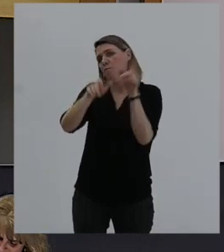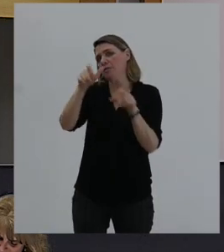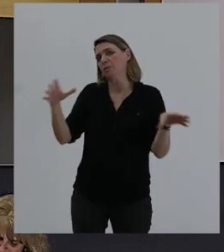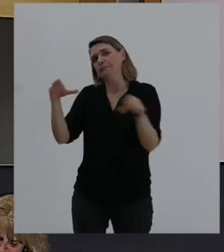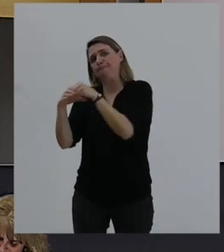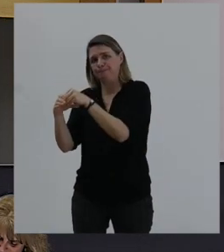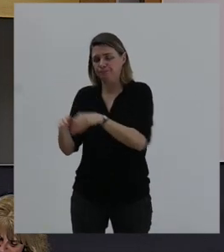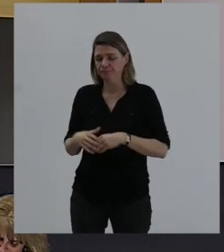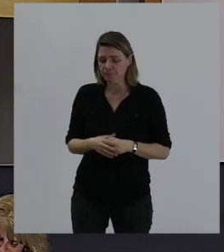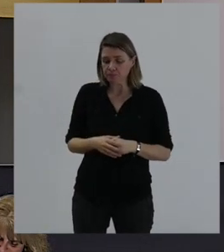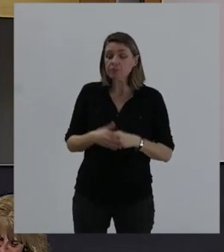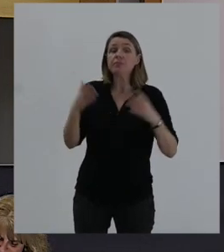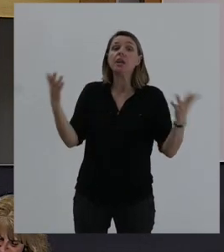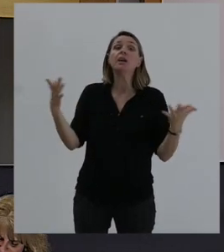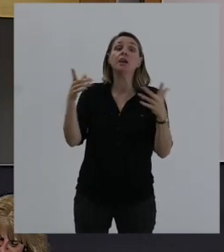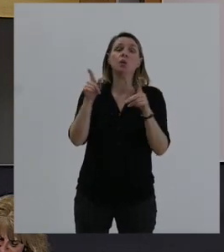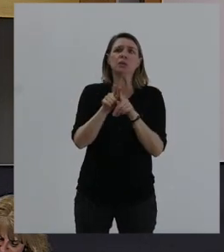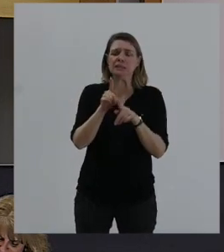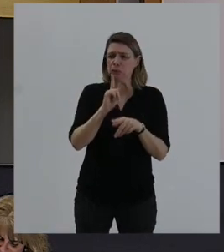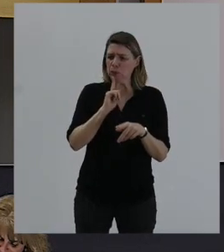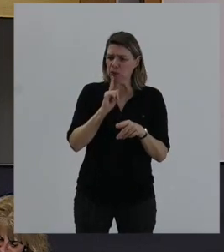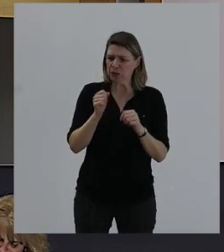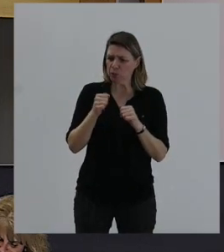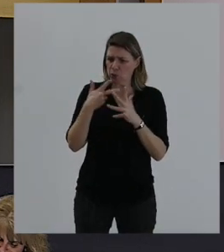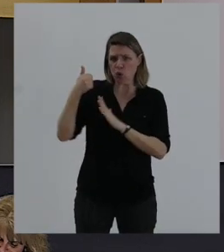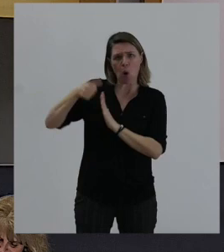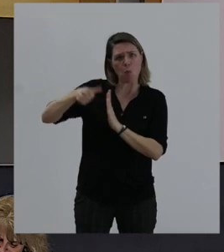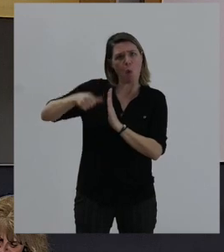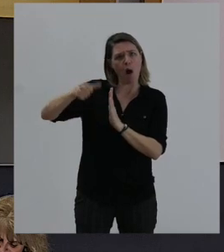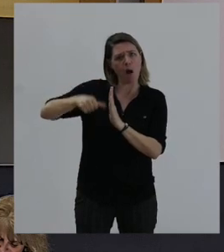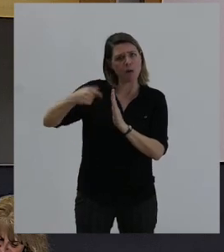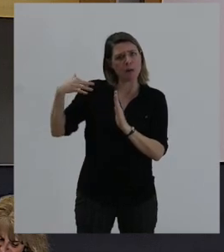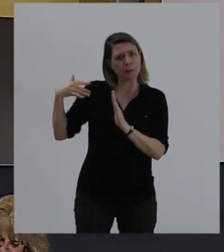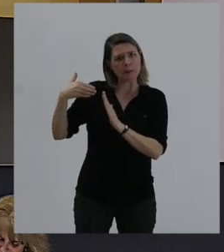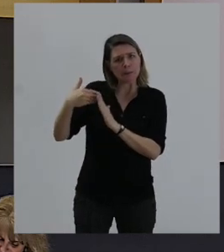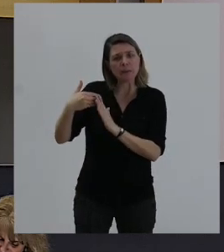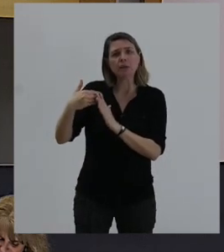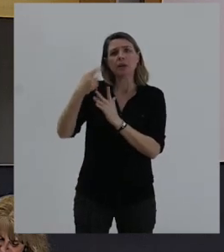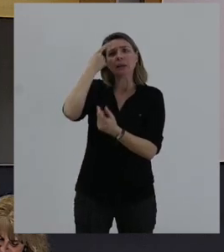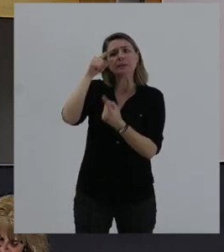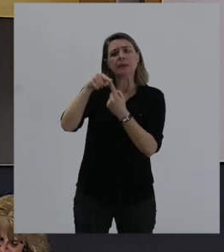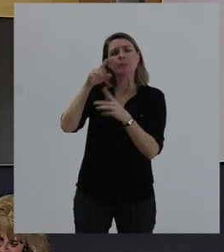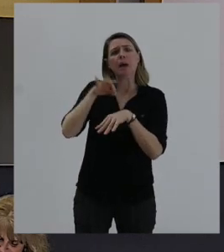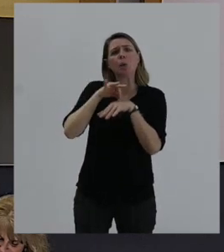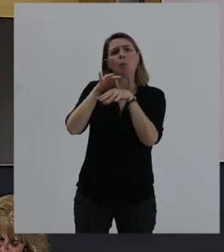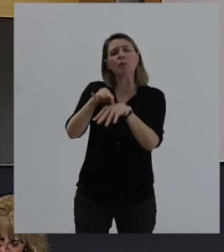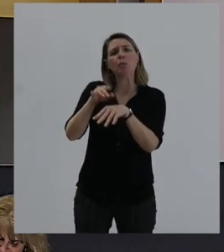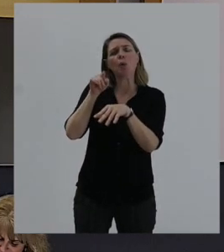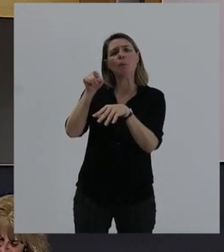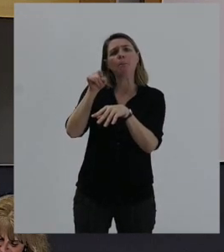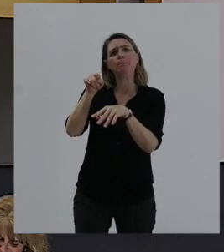est aussi arbitré depuis quelques mois, c'est l'accompagnement